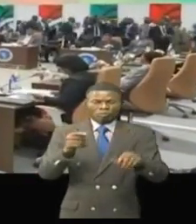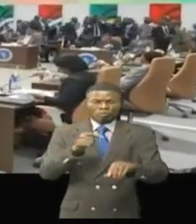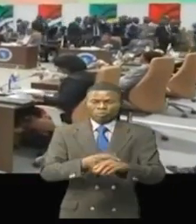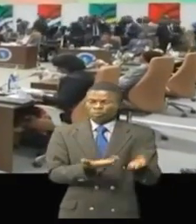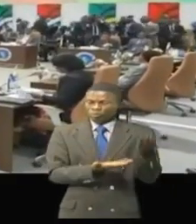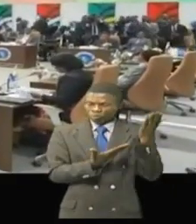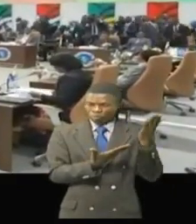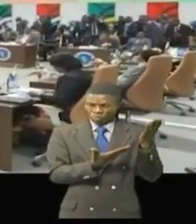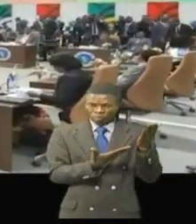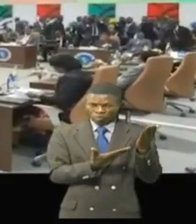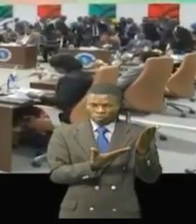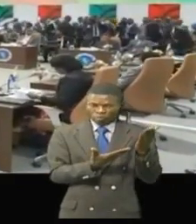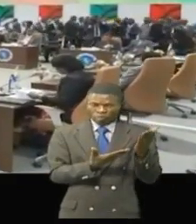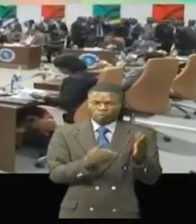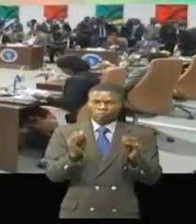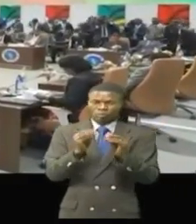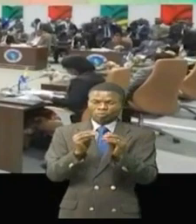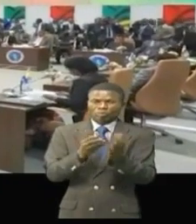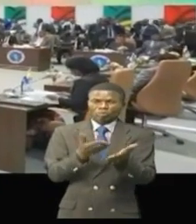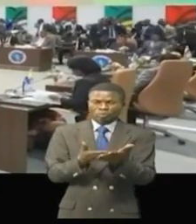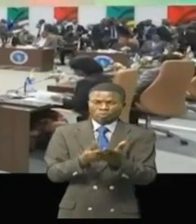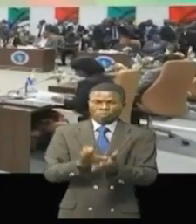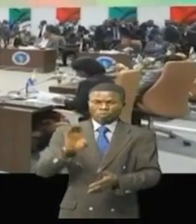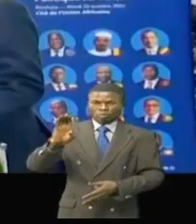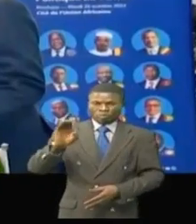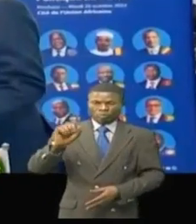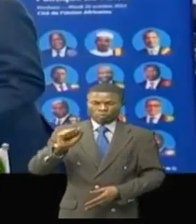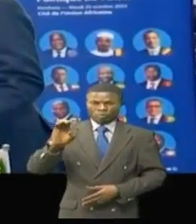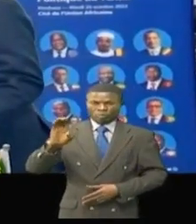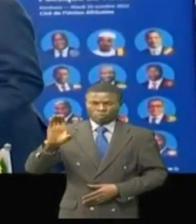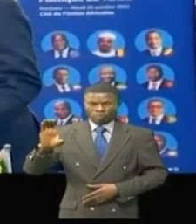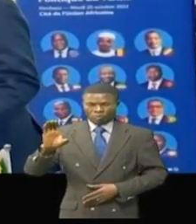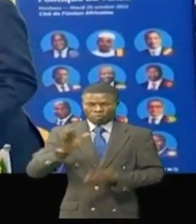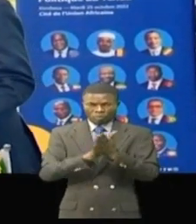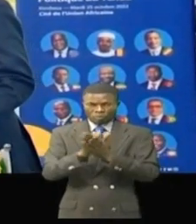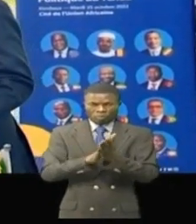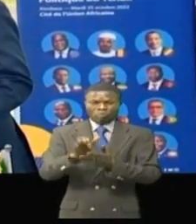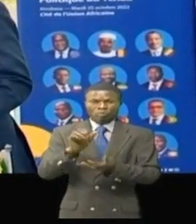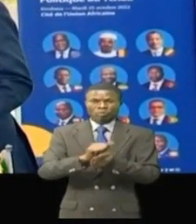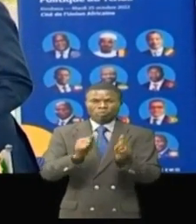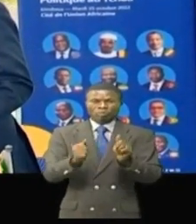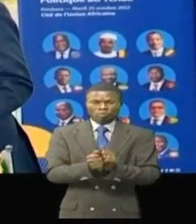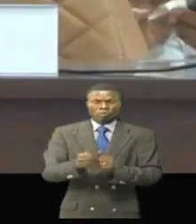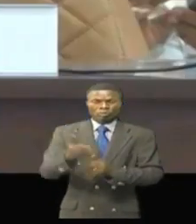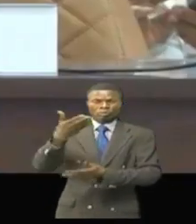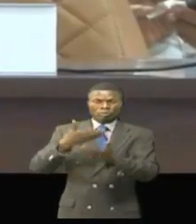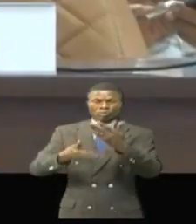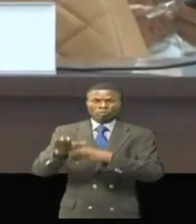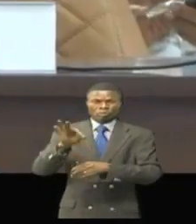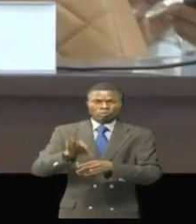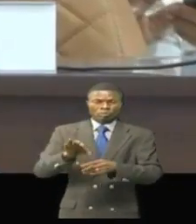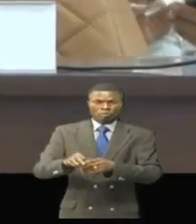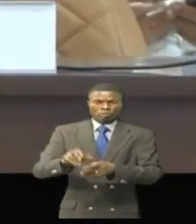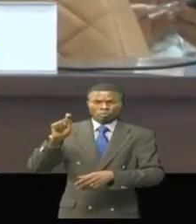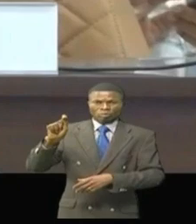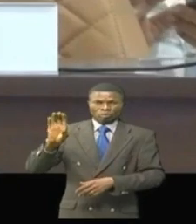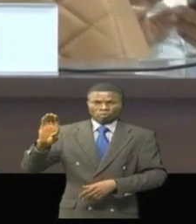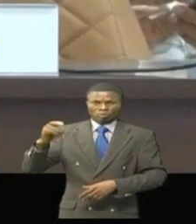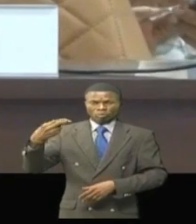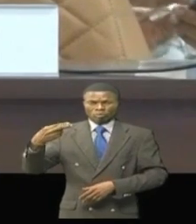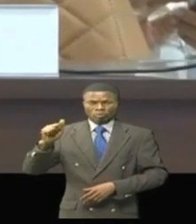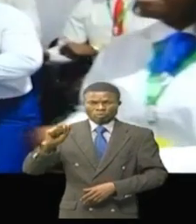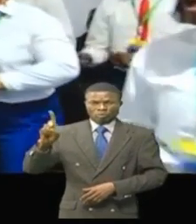ont marqué ce mini-sommet de la CEAC axé sur la situation de transition au Tchad. Tout